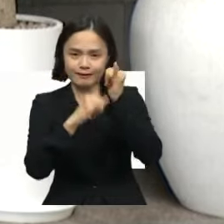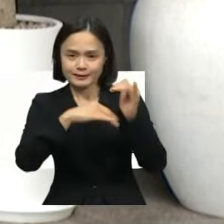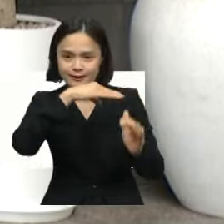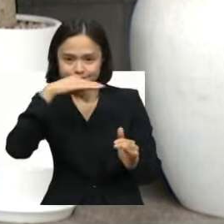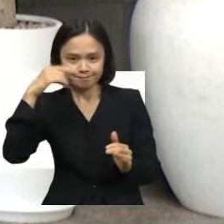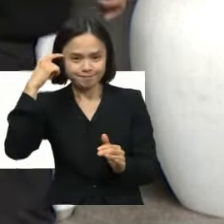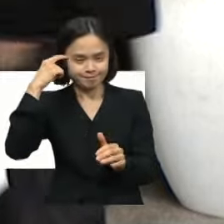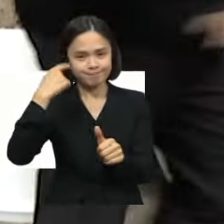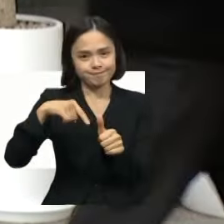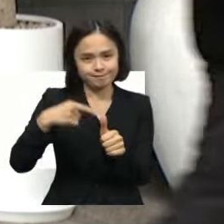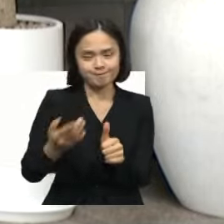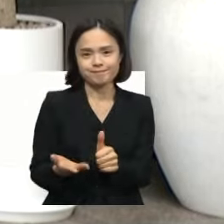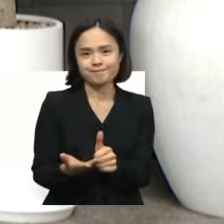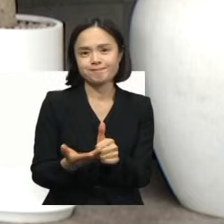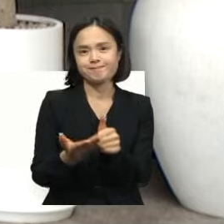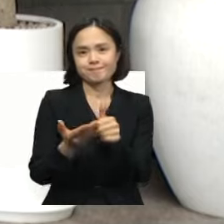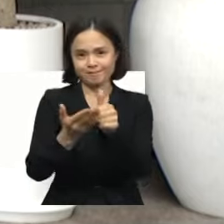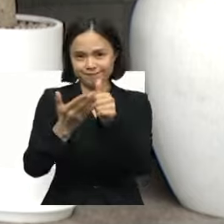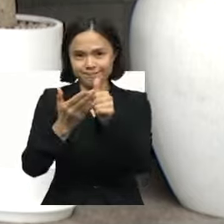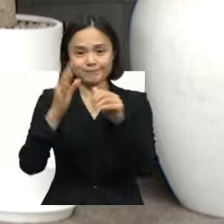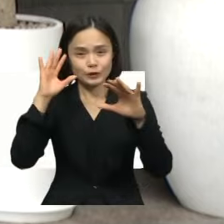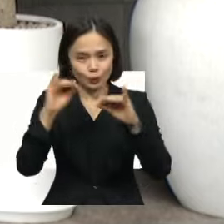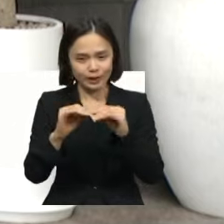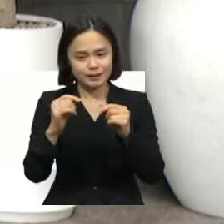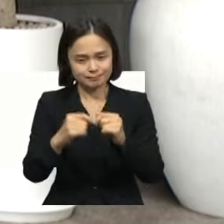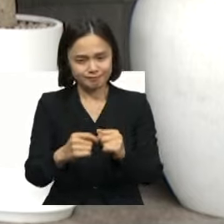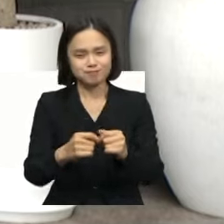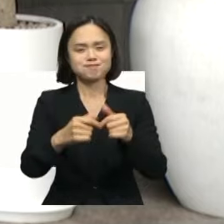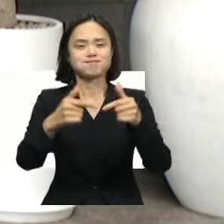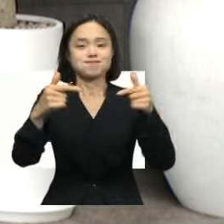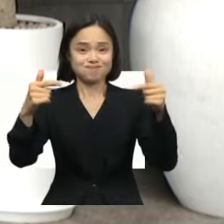통한 통일의 인식 및 공감대